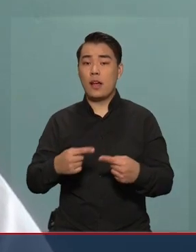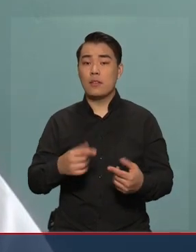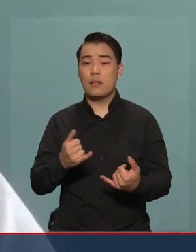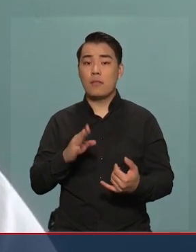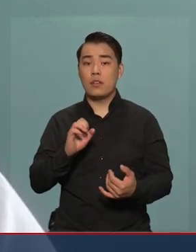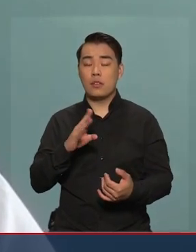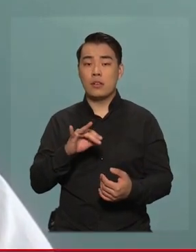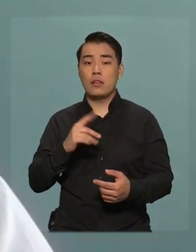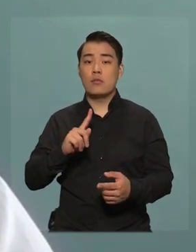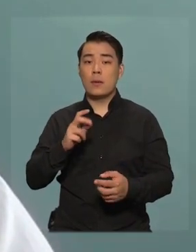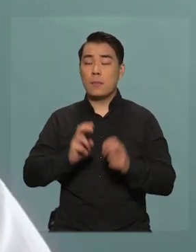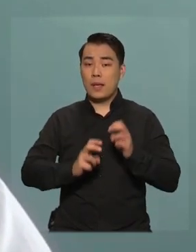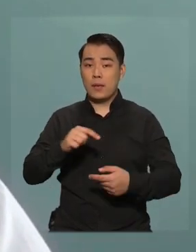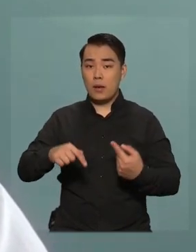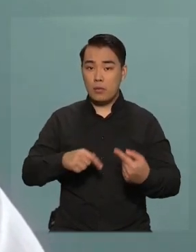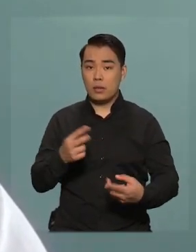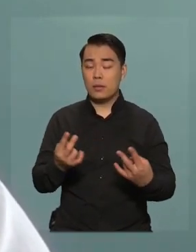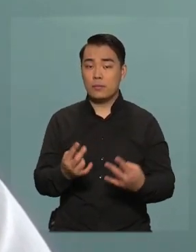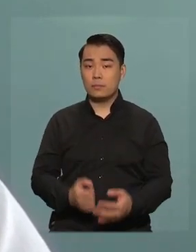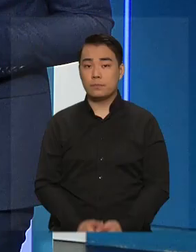глубокой переработки.